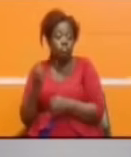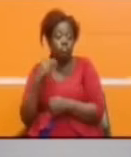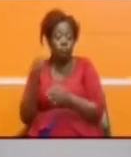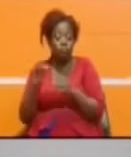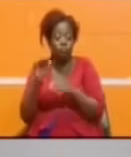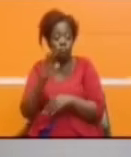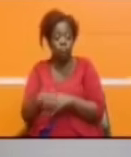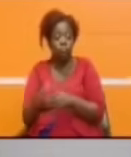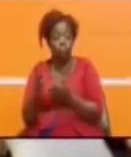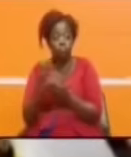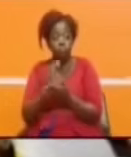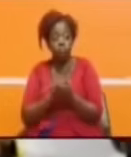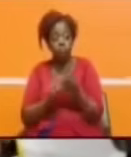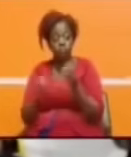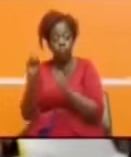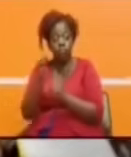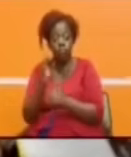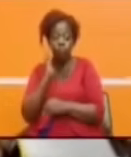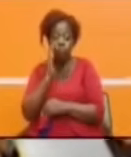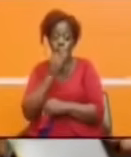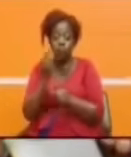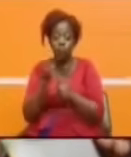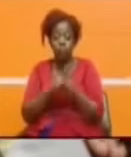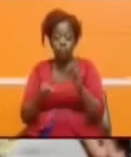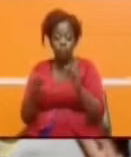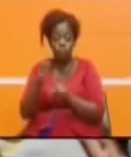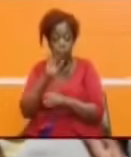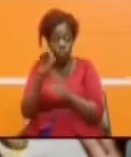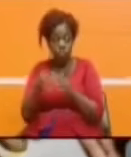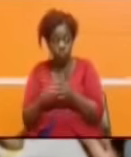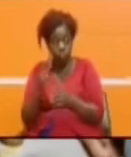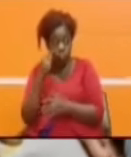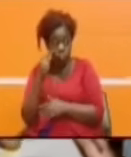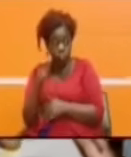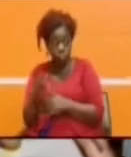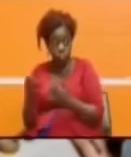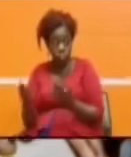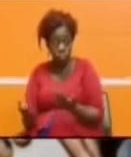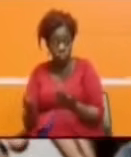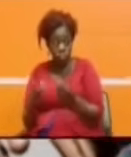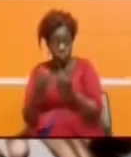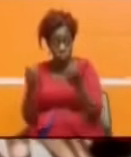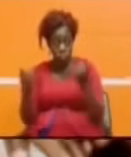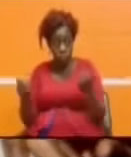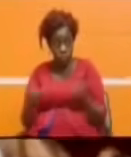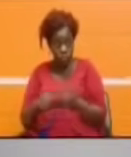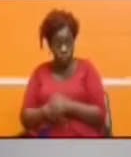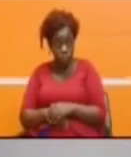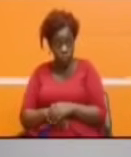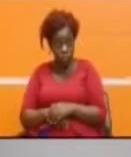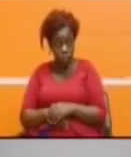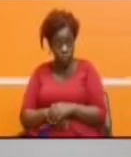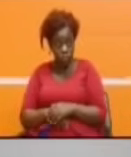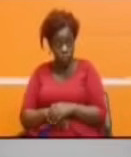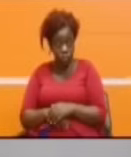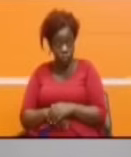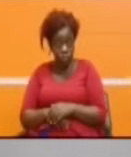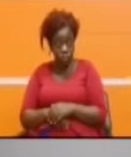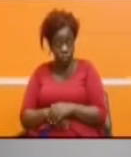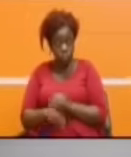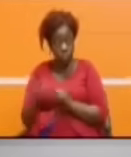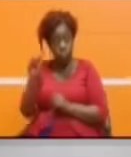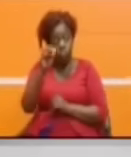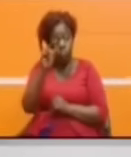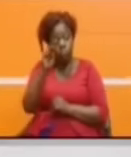olowooza ogenda nonya sympathy mbantu mwenna abatunula abalaba tunulira engoye z'omwana ziyabadde mwezi engoye ensale